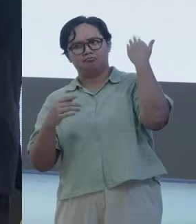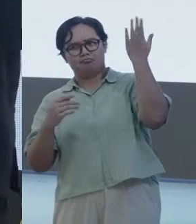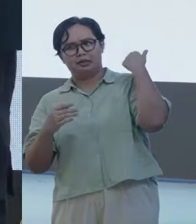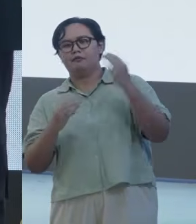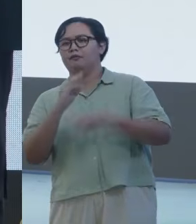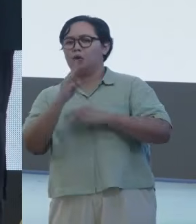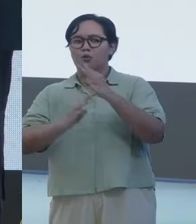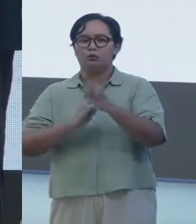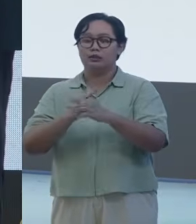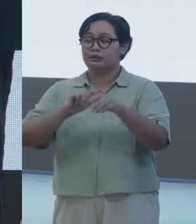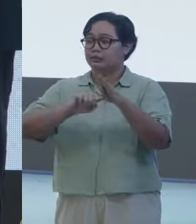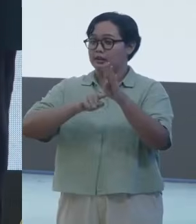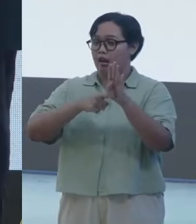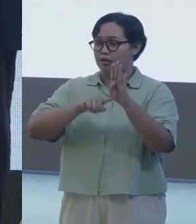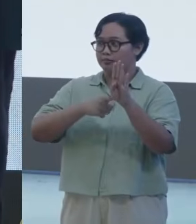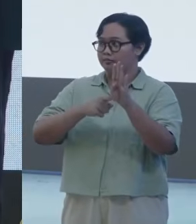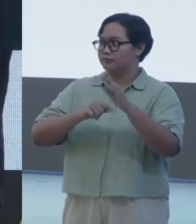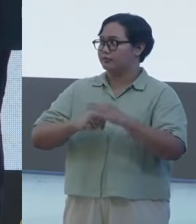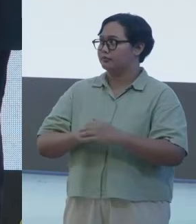ang buong mundo,